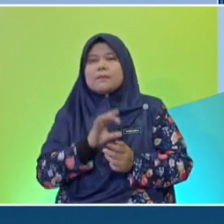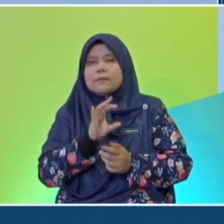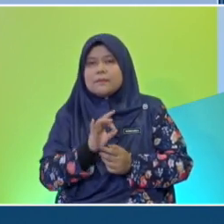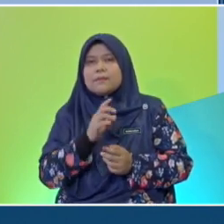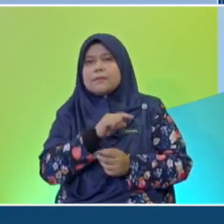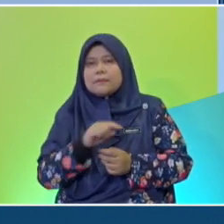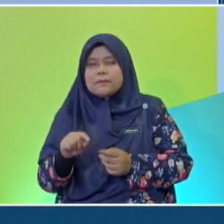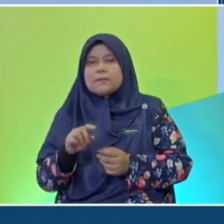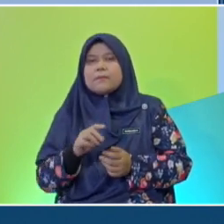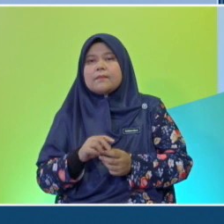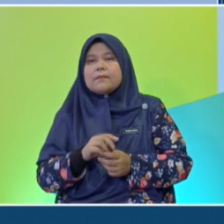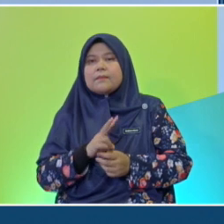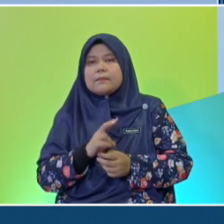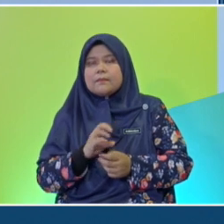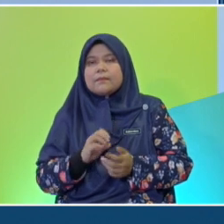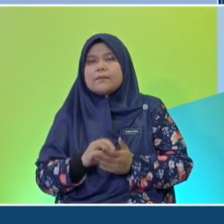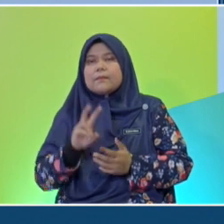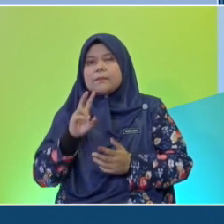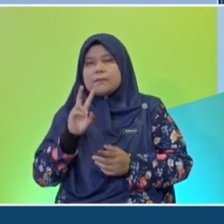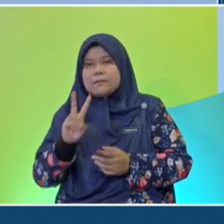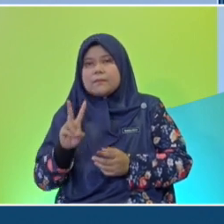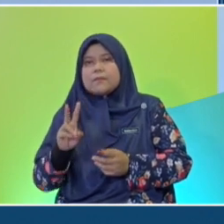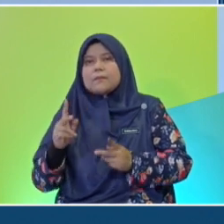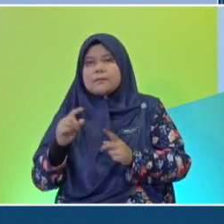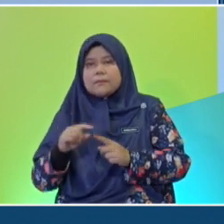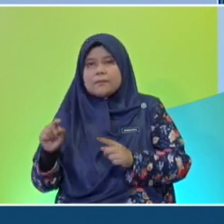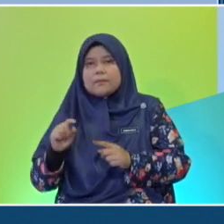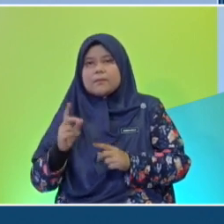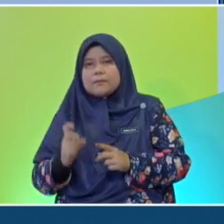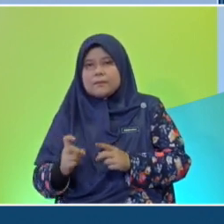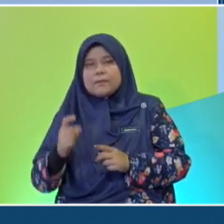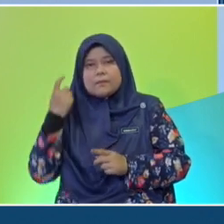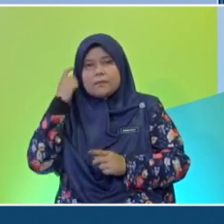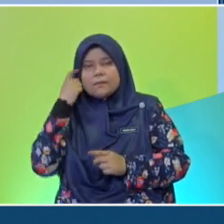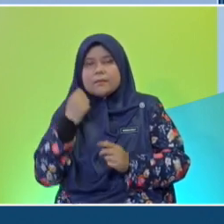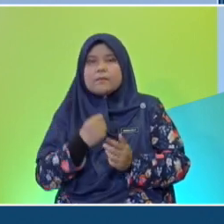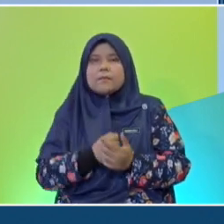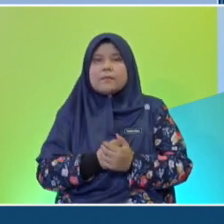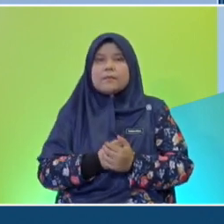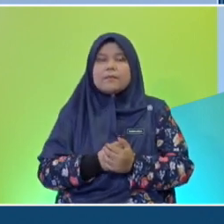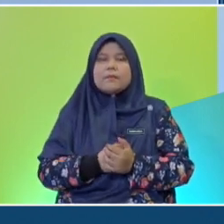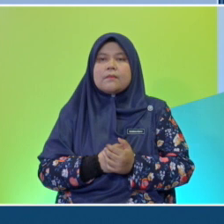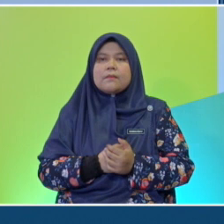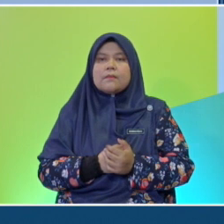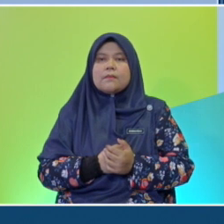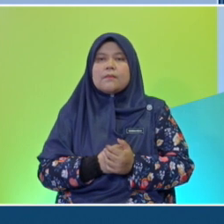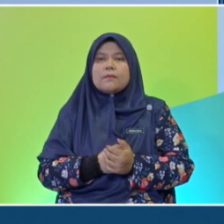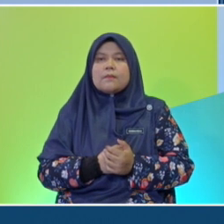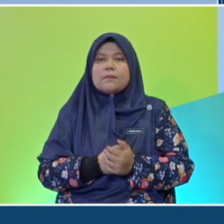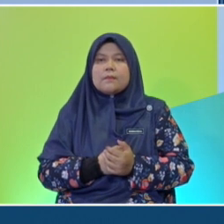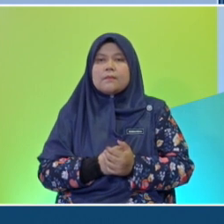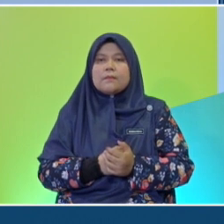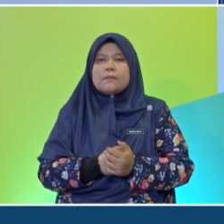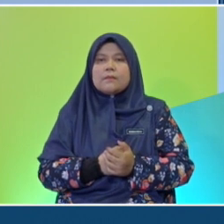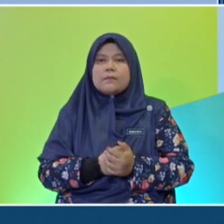200 pemain bersamaan dua pasukan dengan x memainkan jadi kita lihat yang atas yang